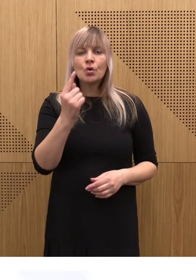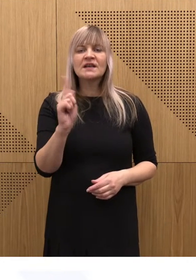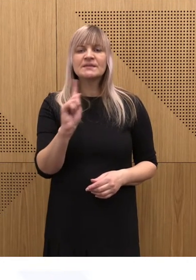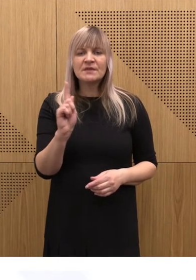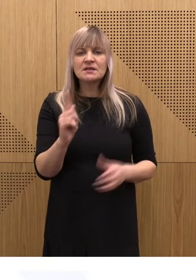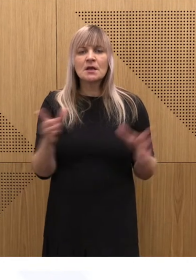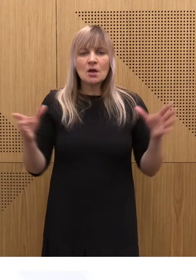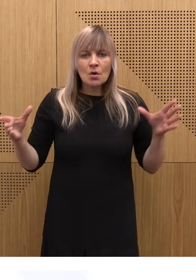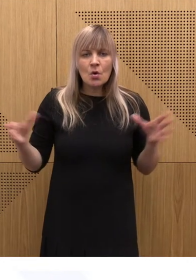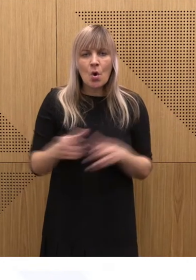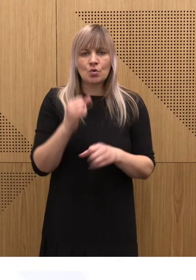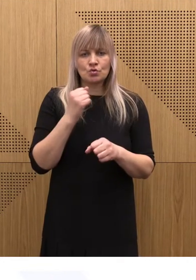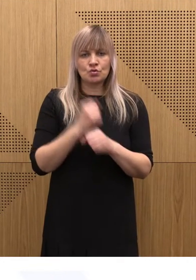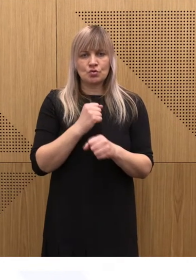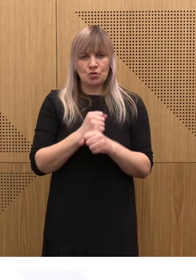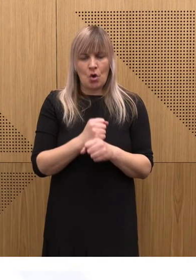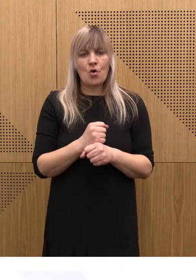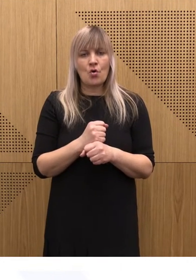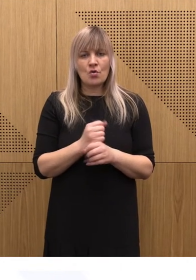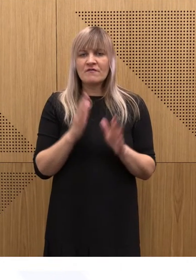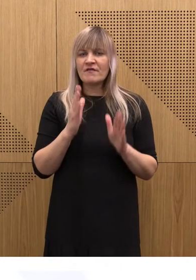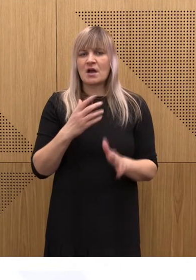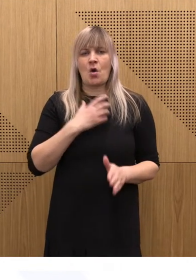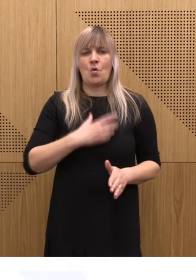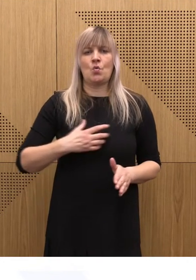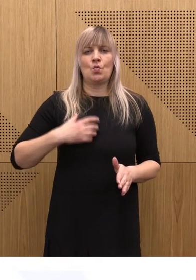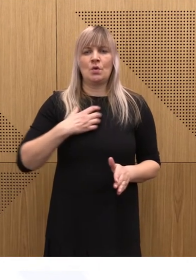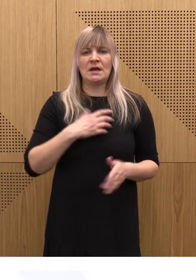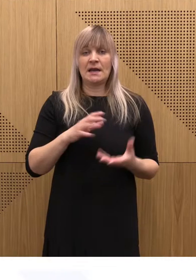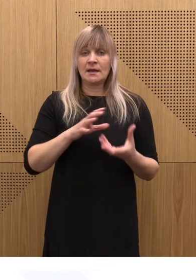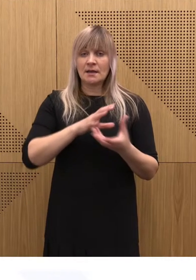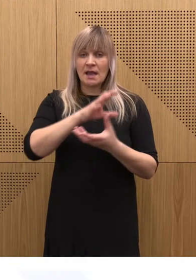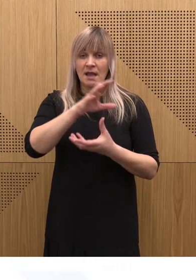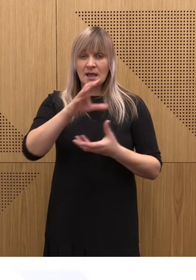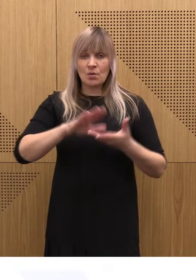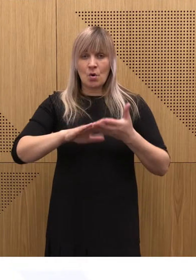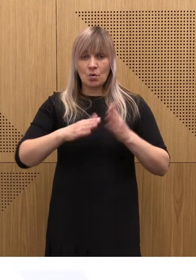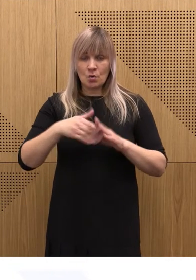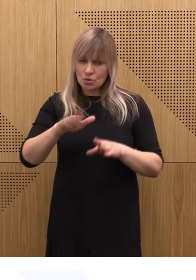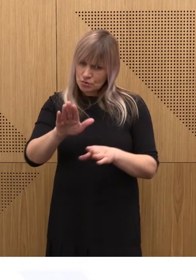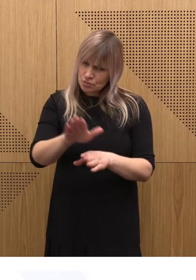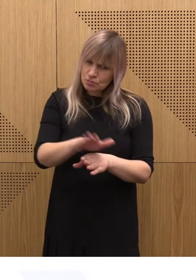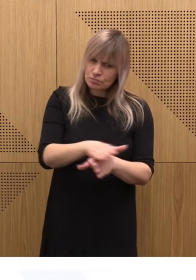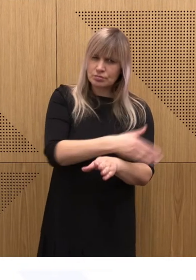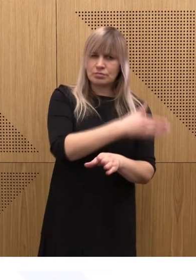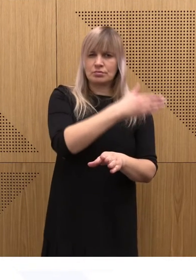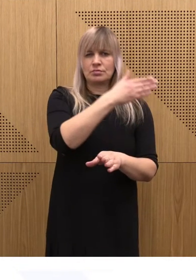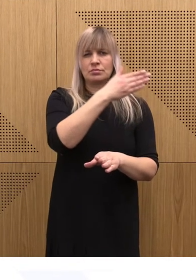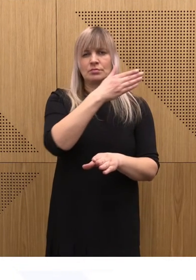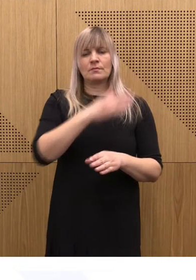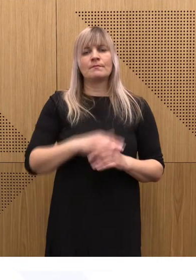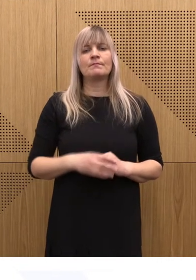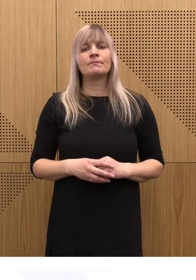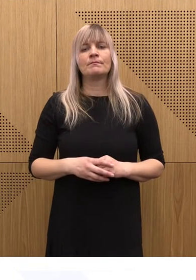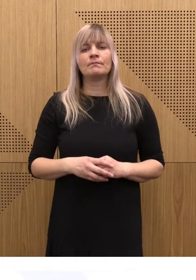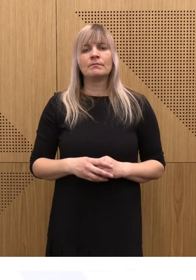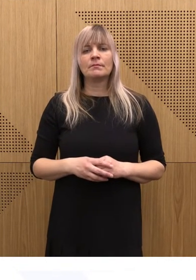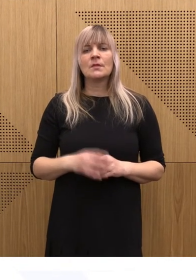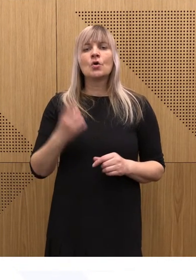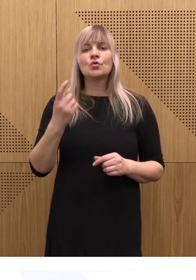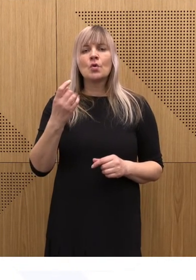koostöö. Ja see on hästi oluline, et sellest keerulisest olukorrast üle saada. Need eelseisvad